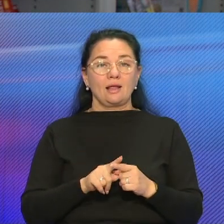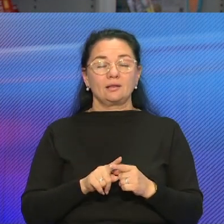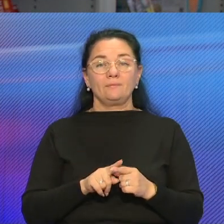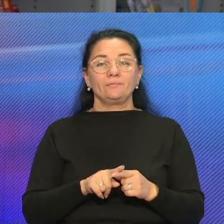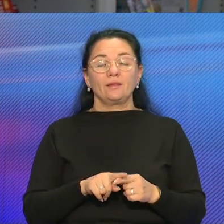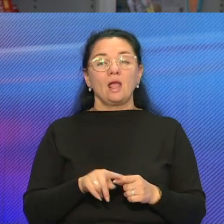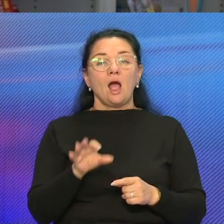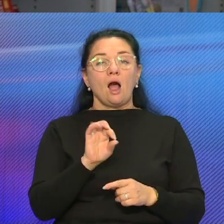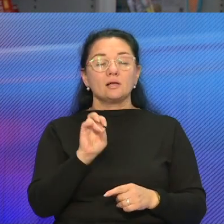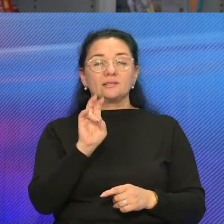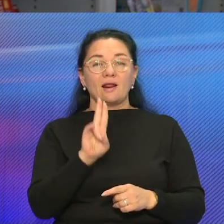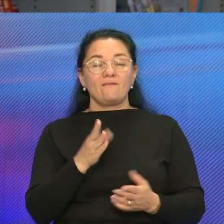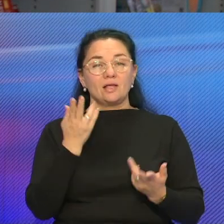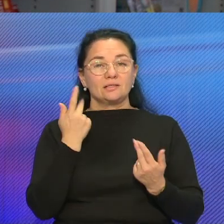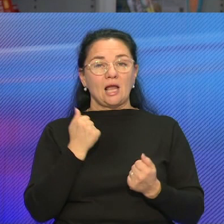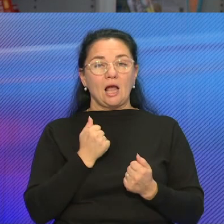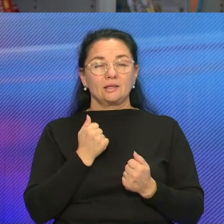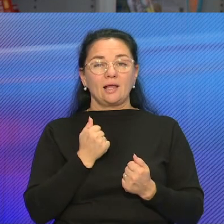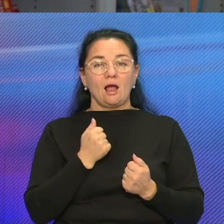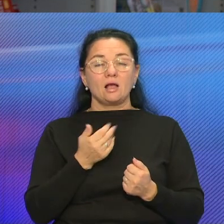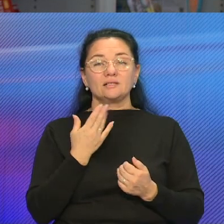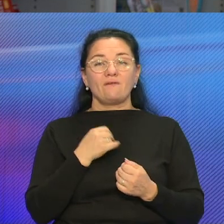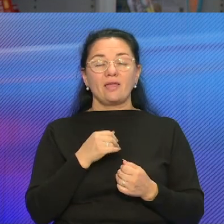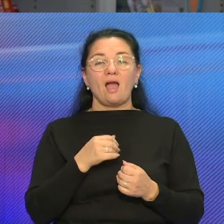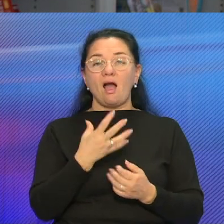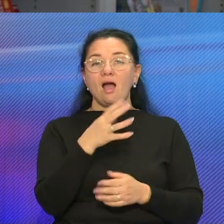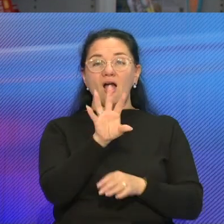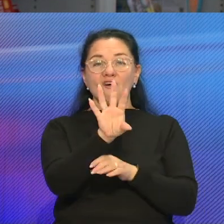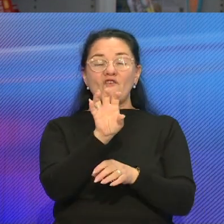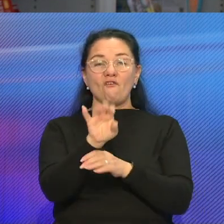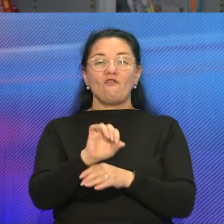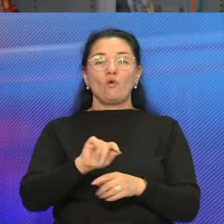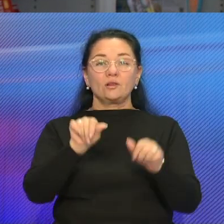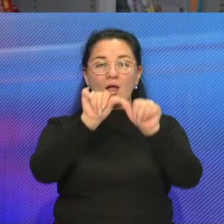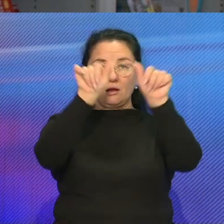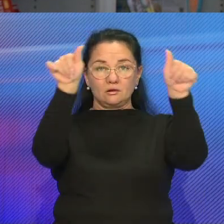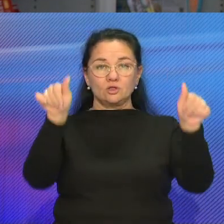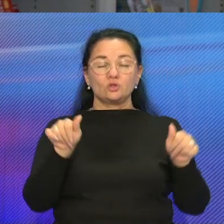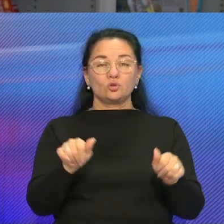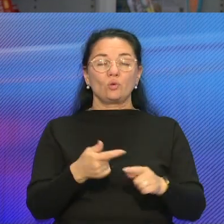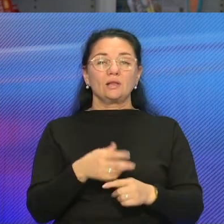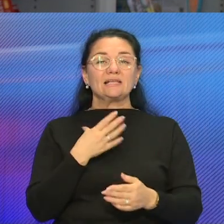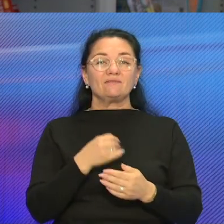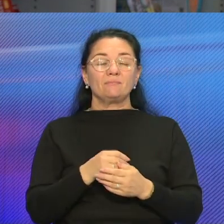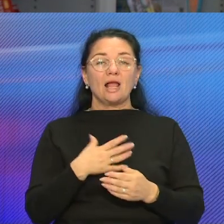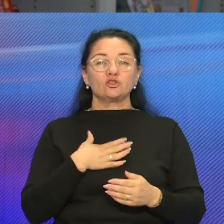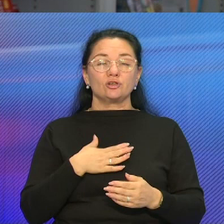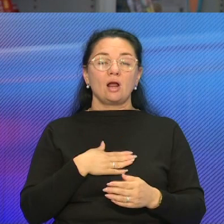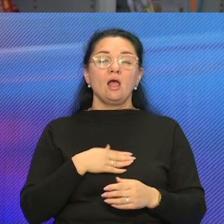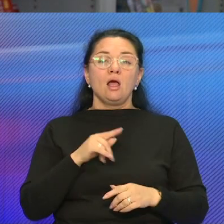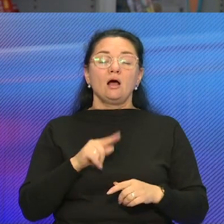ў астравцы, калі такая своясаблівае фотозона, ўшы наванні памяті нашых слынных зімляков і творців